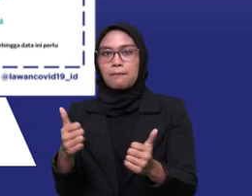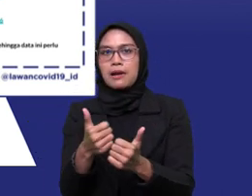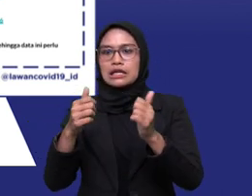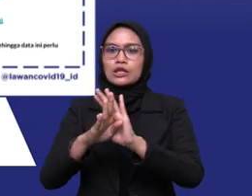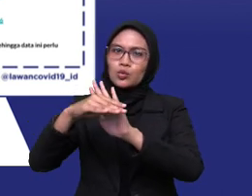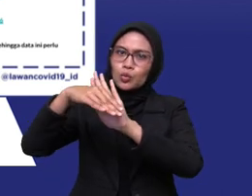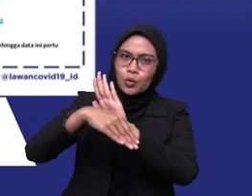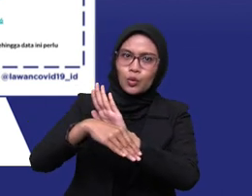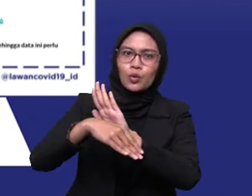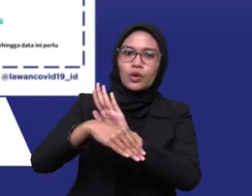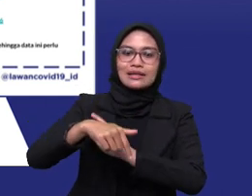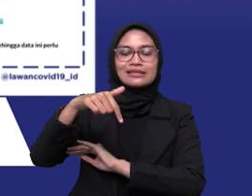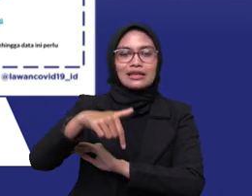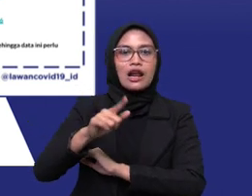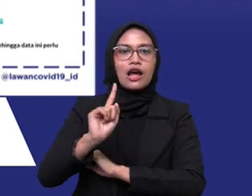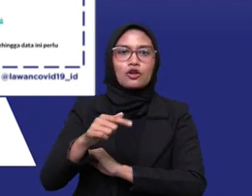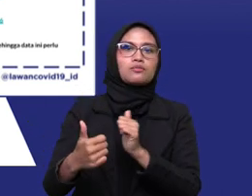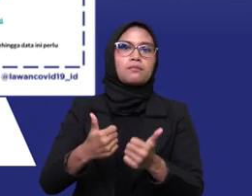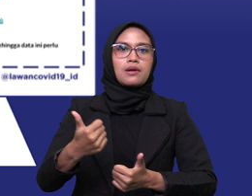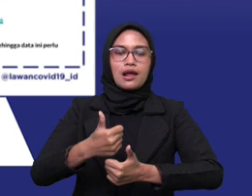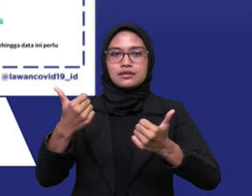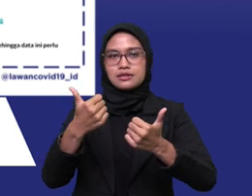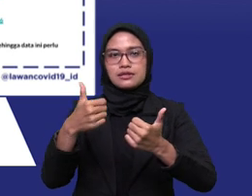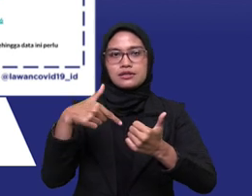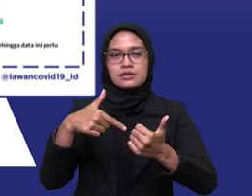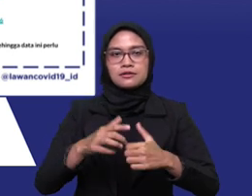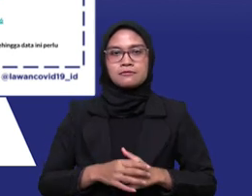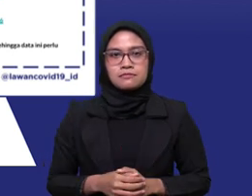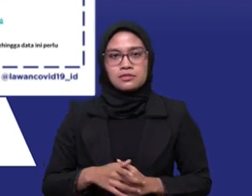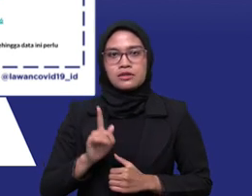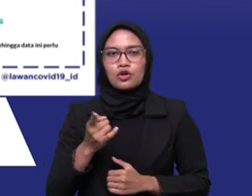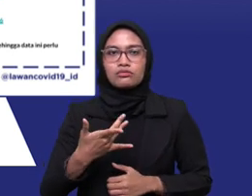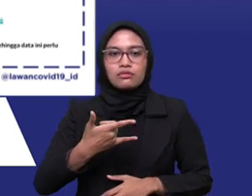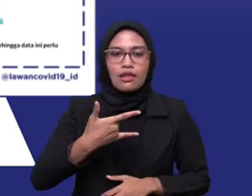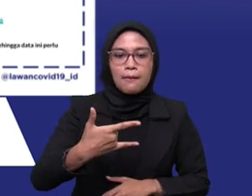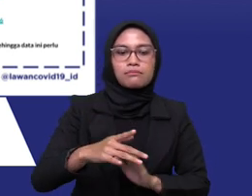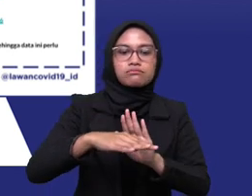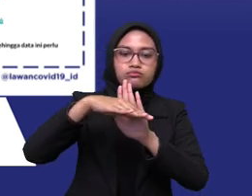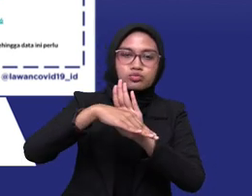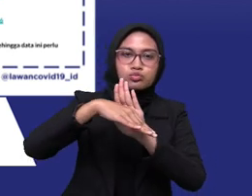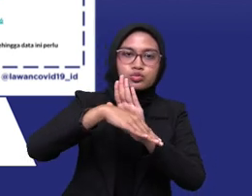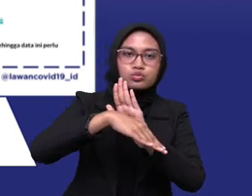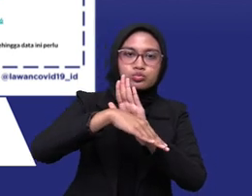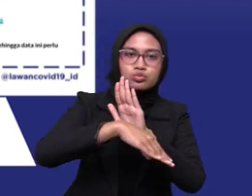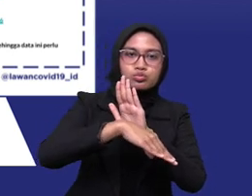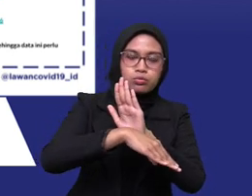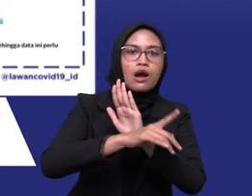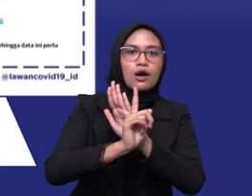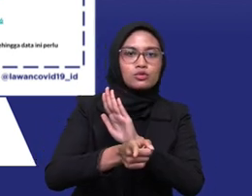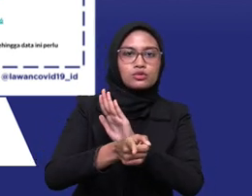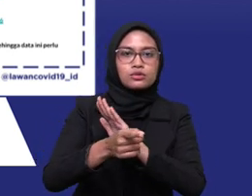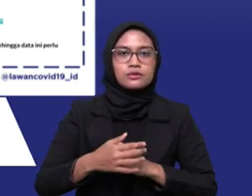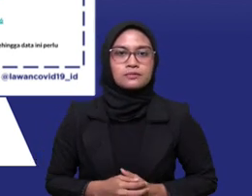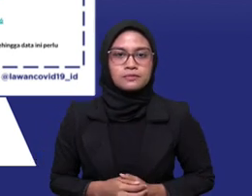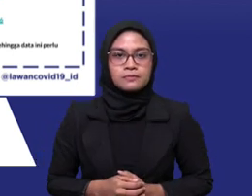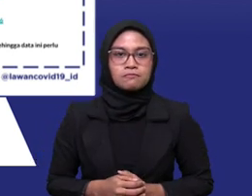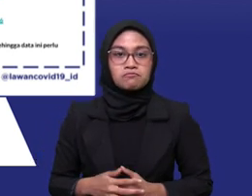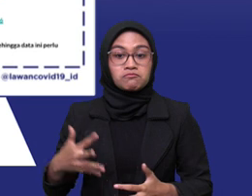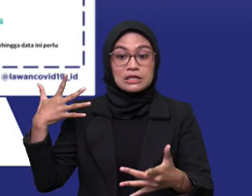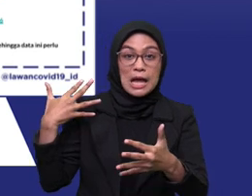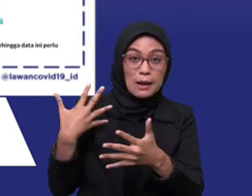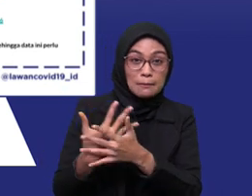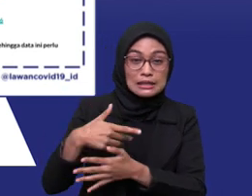sehingga baik kasus harian dan mingguan tetap Anda selama dua bulan berturut-turut sampai dengan saat